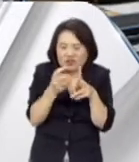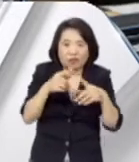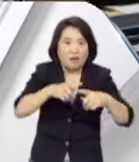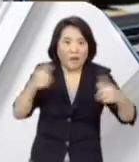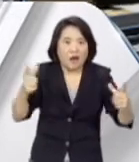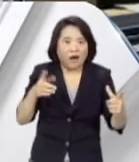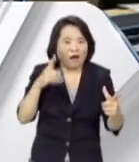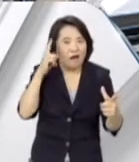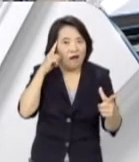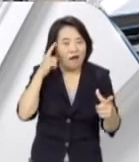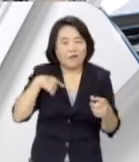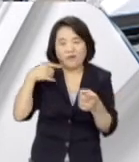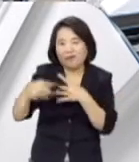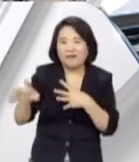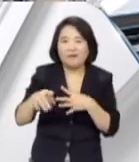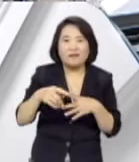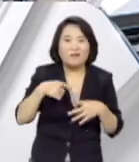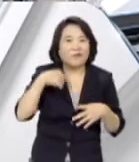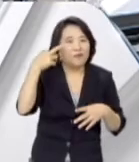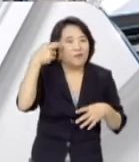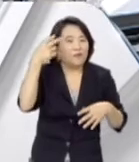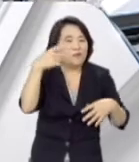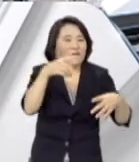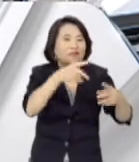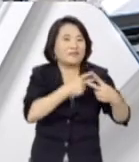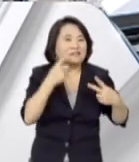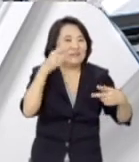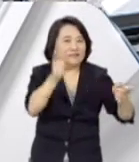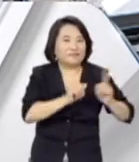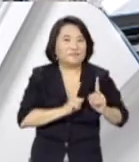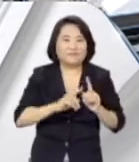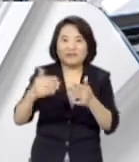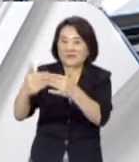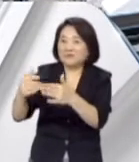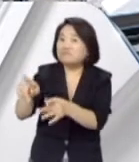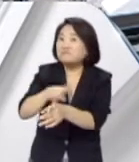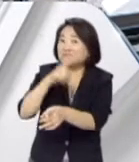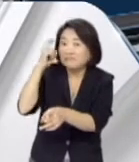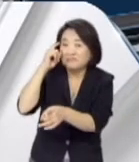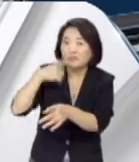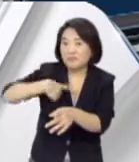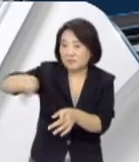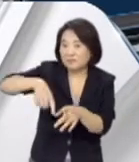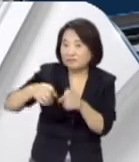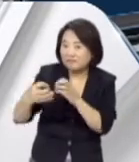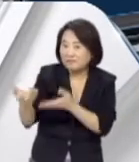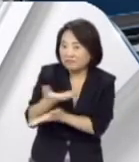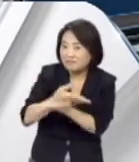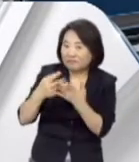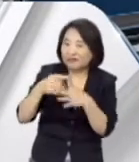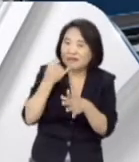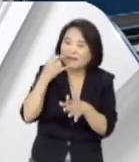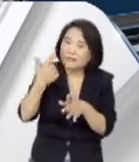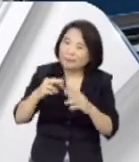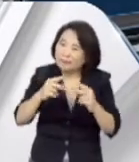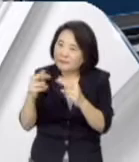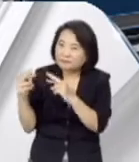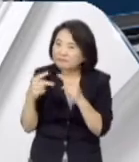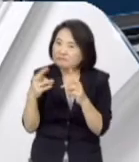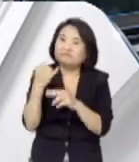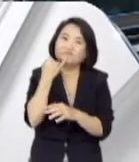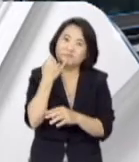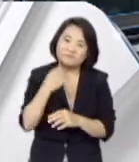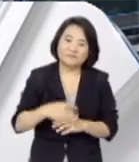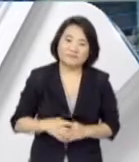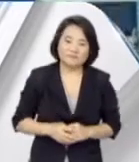英文总统有当前的感觉，希望中国大陆也来思考。两岸之间祈求动作和那弹性的做